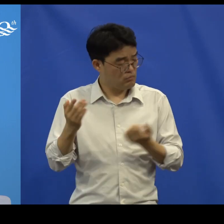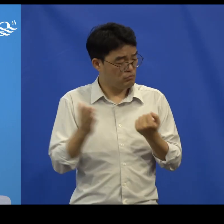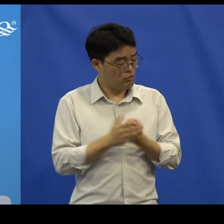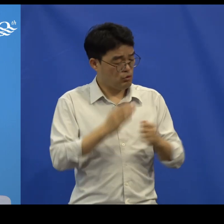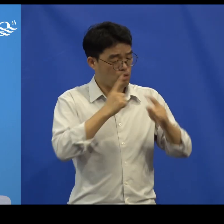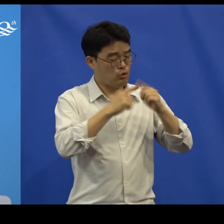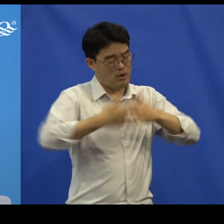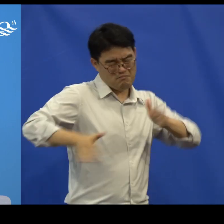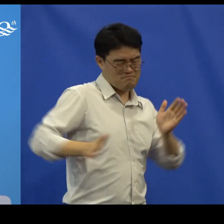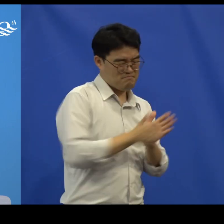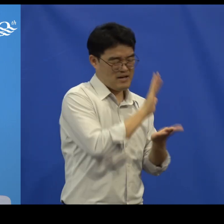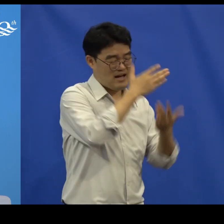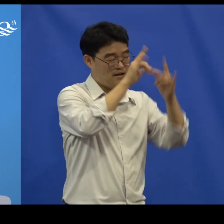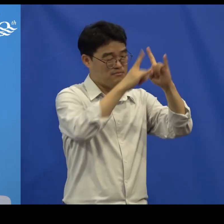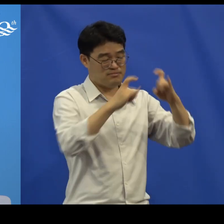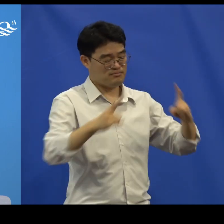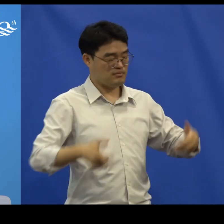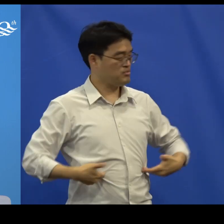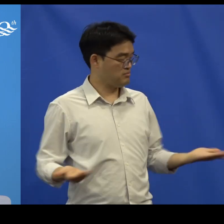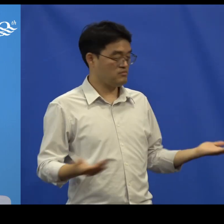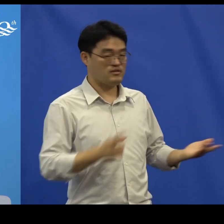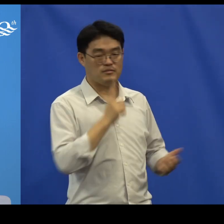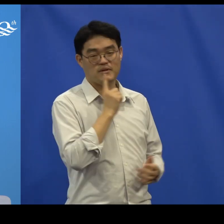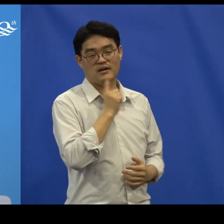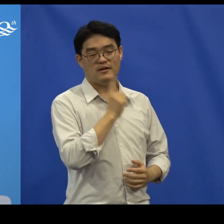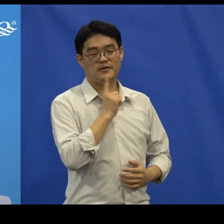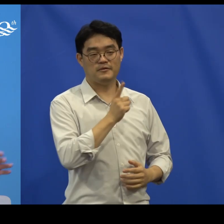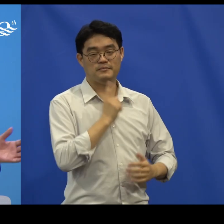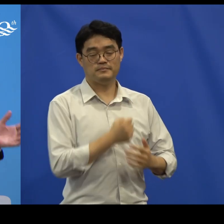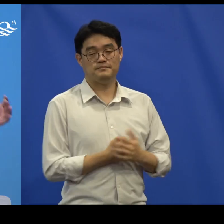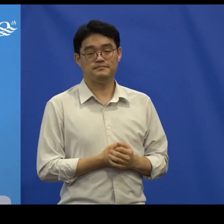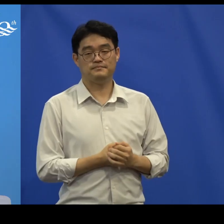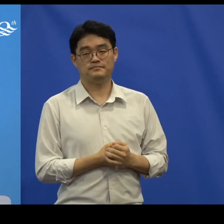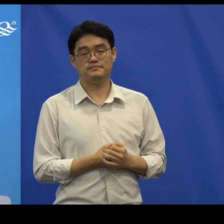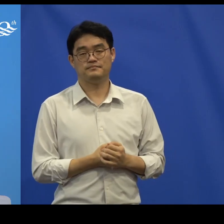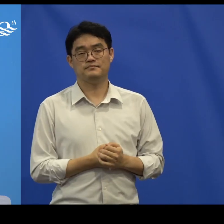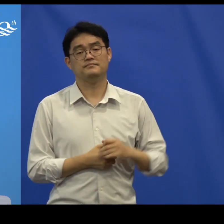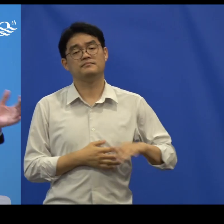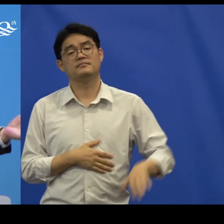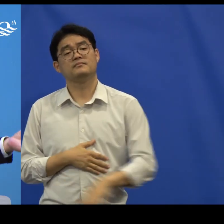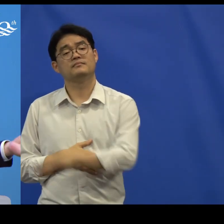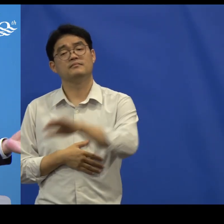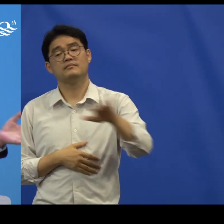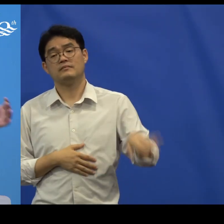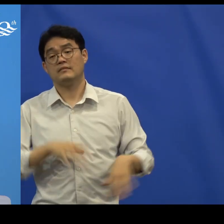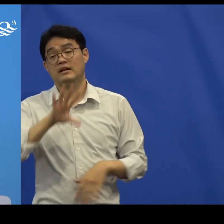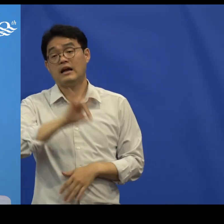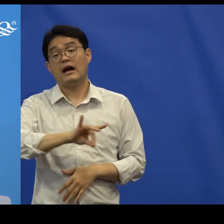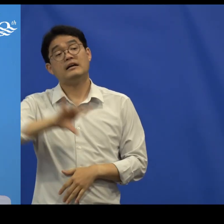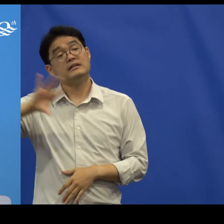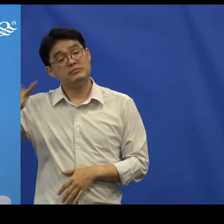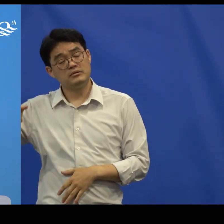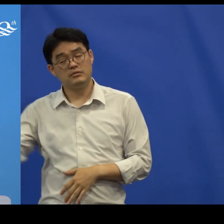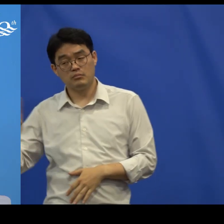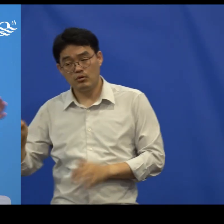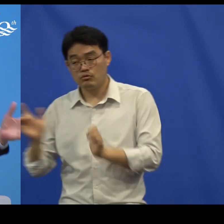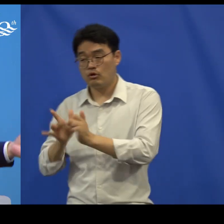둔 거죠. 그러니까 우리가 가끔 보면 막 너무 이 땅에 철옹성을 만들어 놓은, 이 땅에